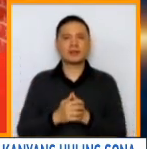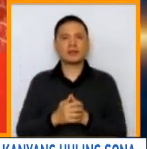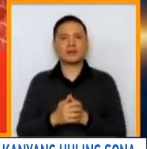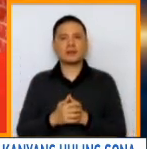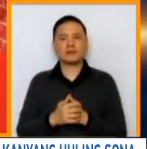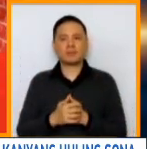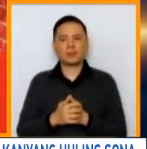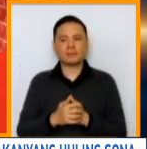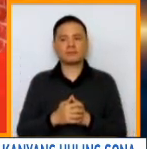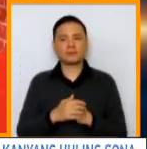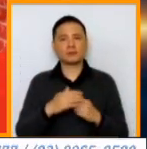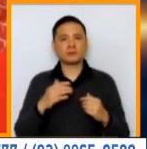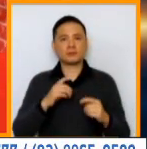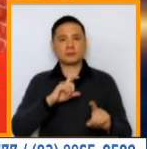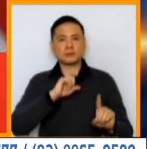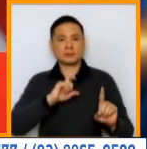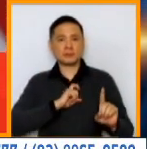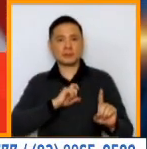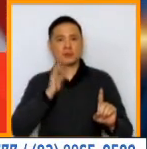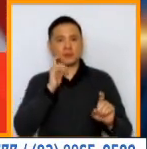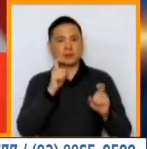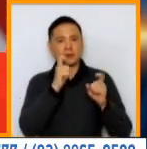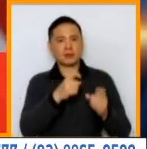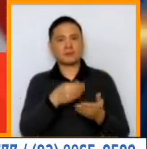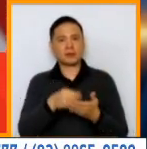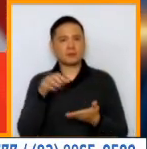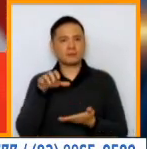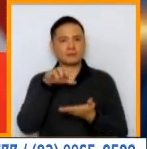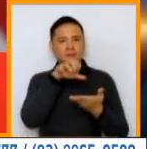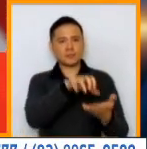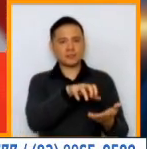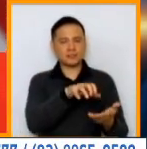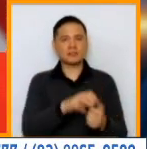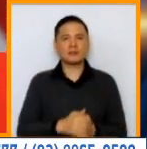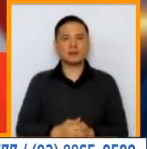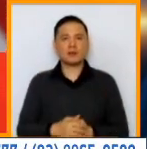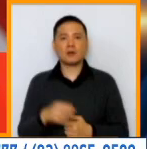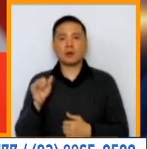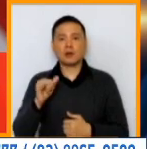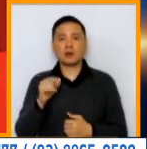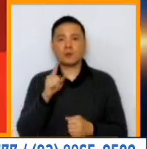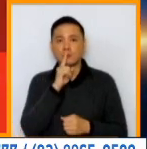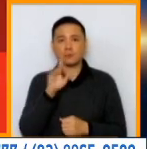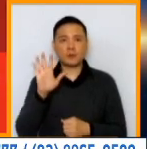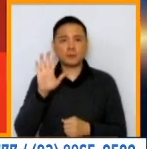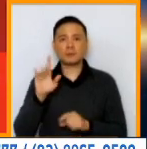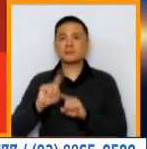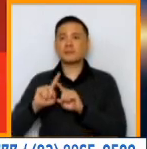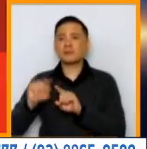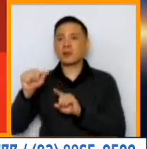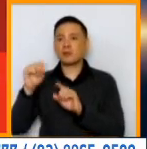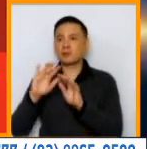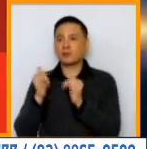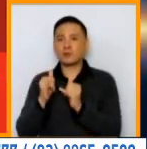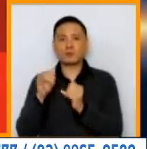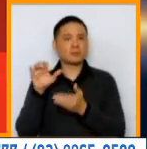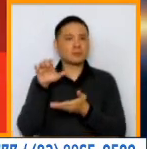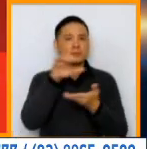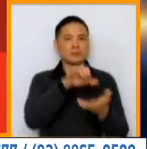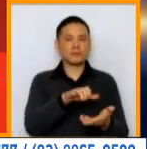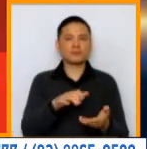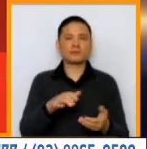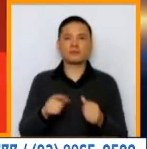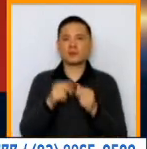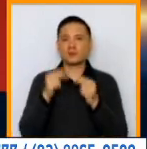ni Hidilyn dahil sa kanyang gold medal. Bukod pa riyan ang ipinangakong ibigay ng ilang grupo. Yan ang unang balita. Darlene